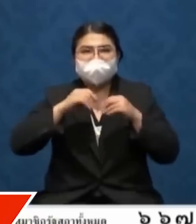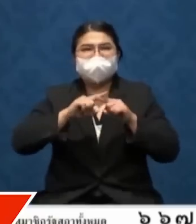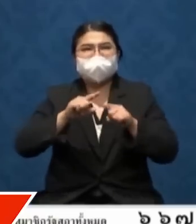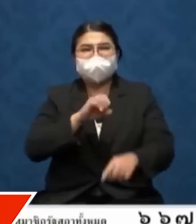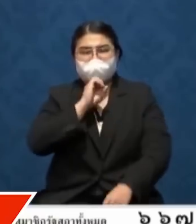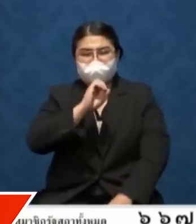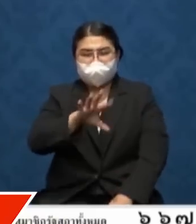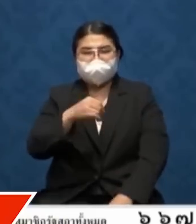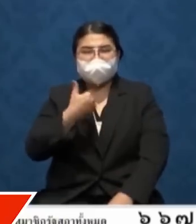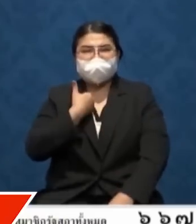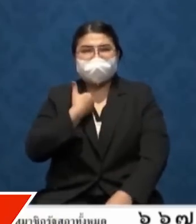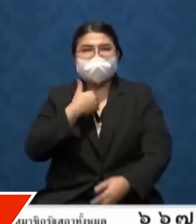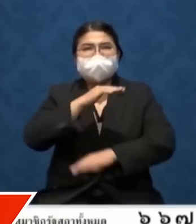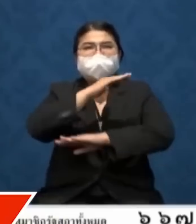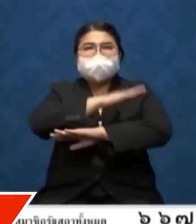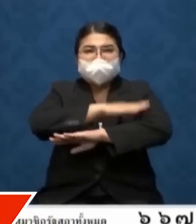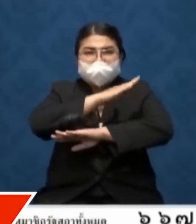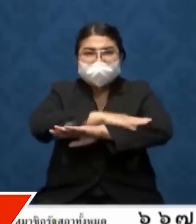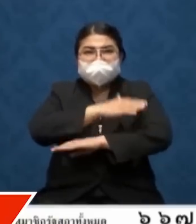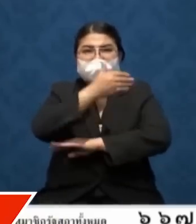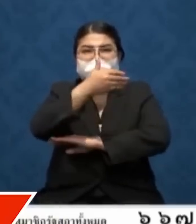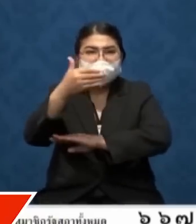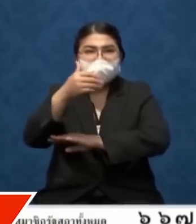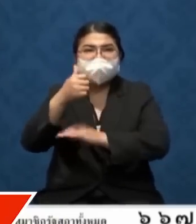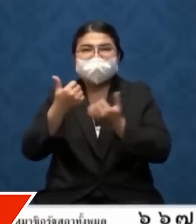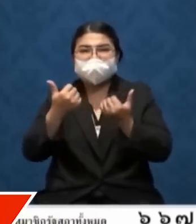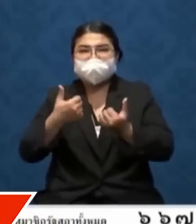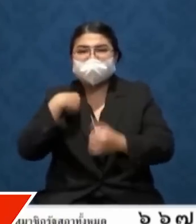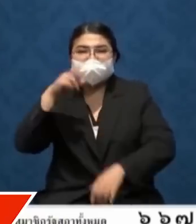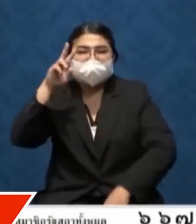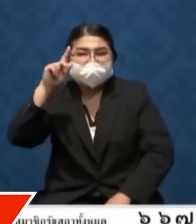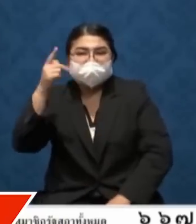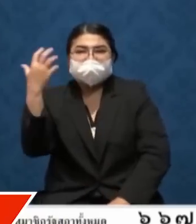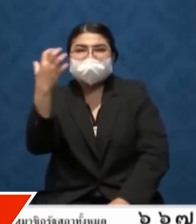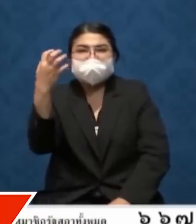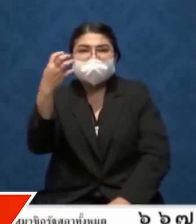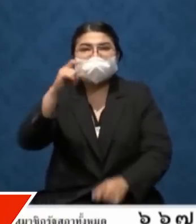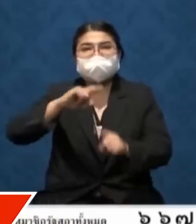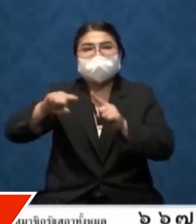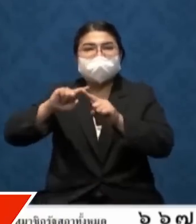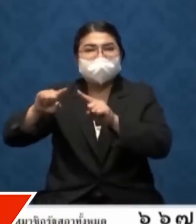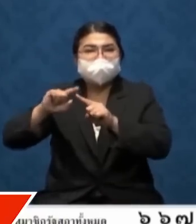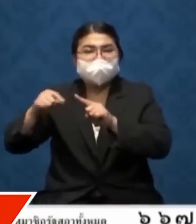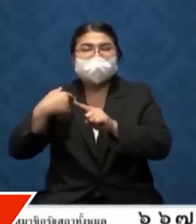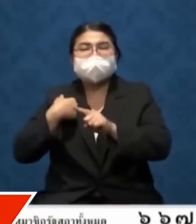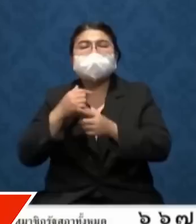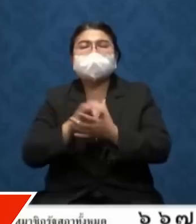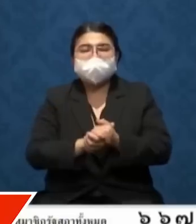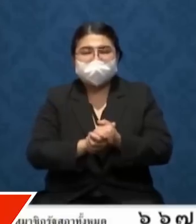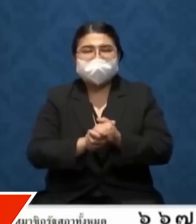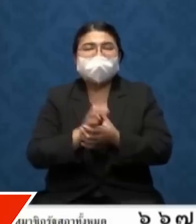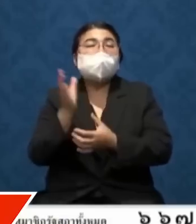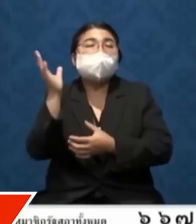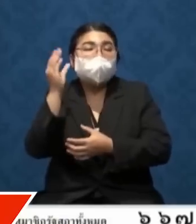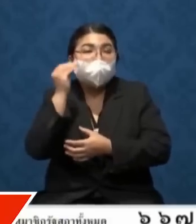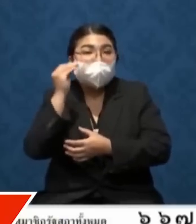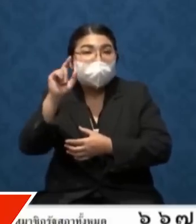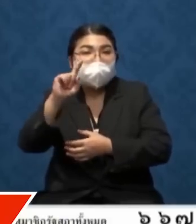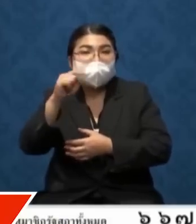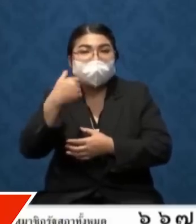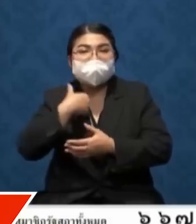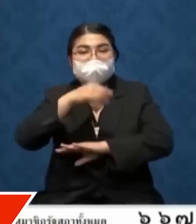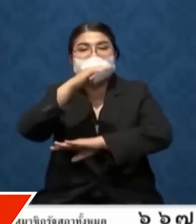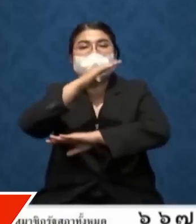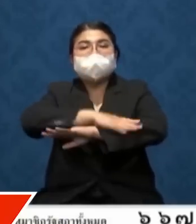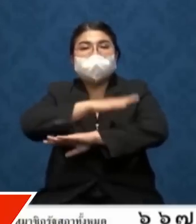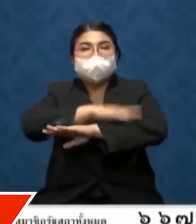ิทานอ้างว่าฟังสภาวิชาชีพข่ววทยุกธรัทัไยท่านอ้างว่า ฟัง สมาคม นั นก สือพิพแ